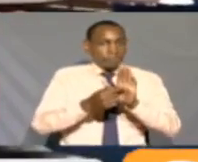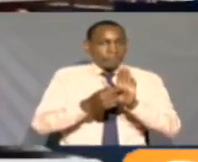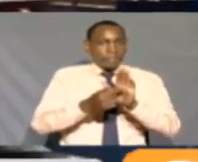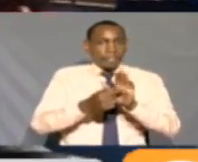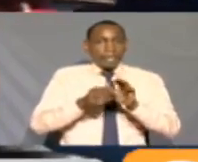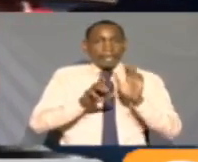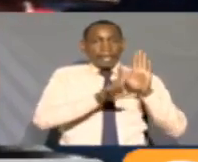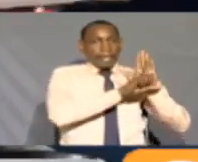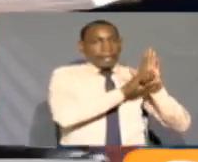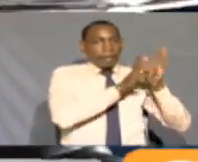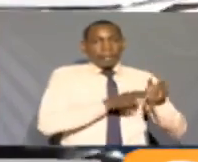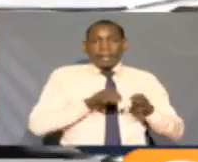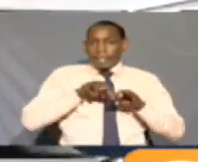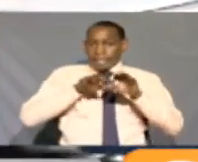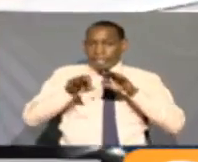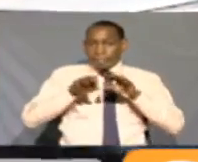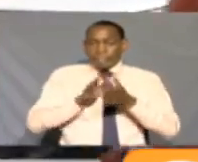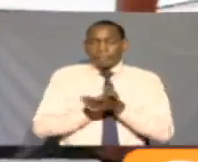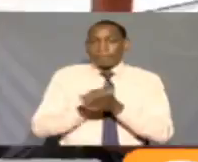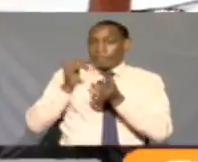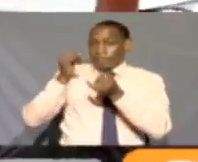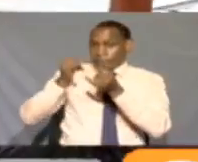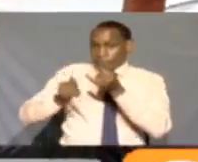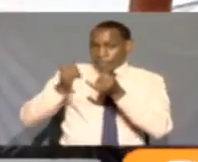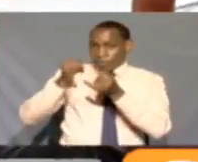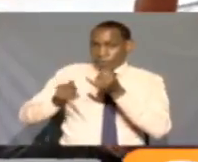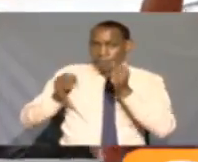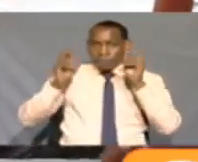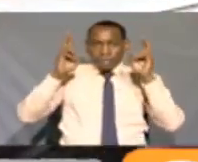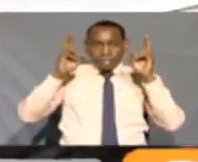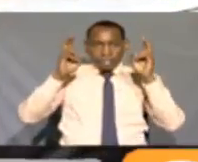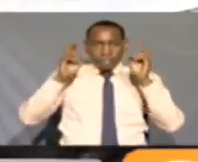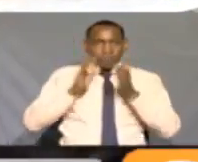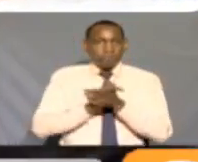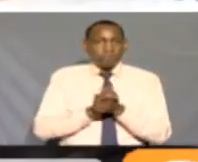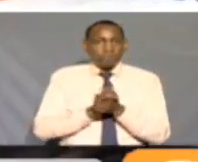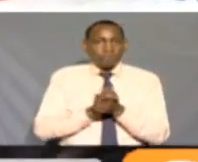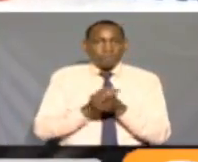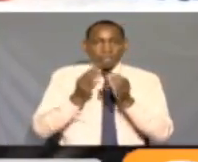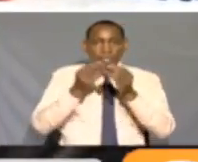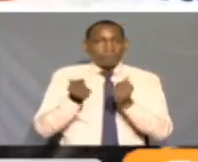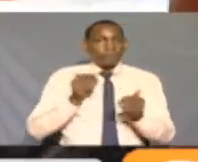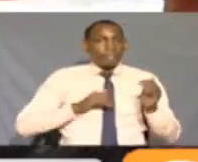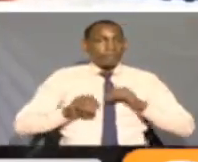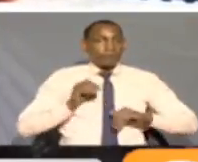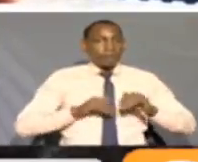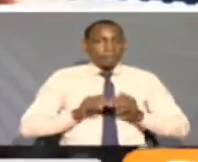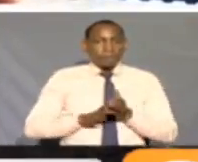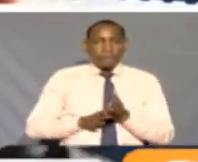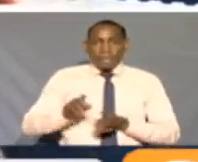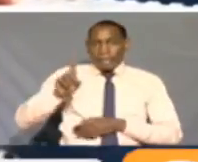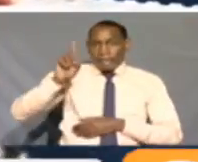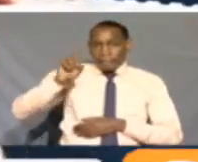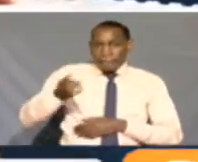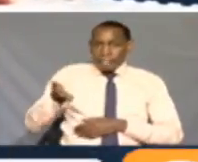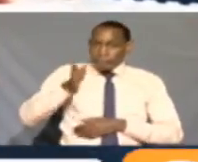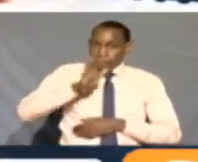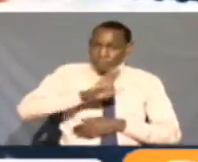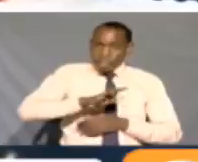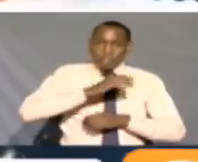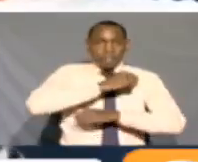wakili? Mwisho kabisa ni kuhusiana na swala la kupambana na ufisadi, itabidi turudi